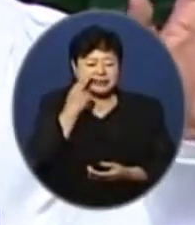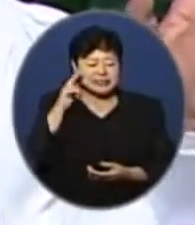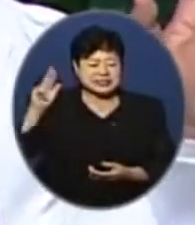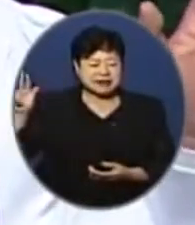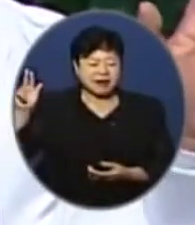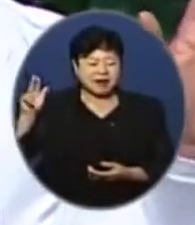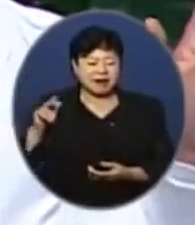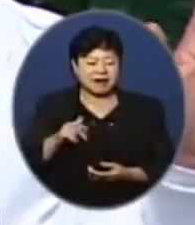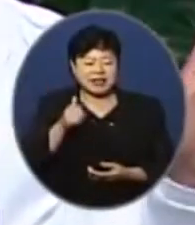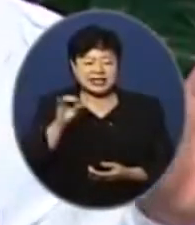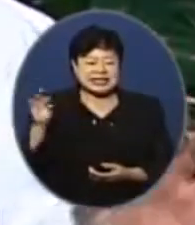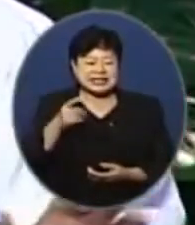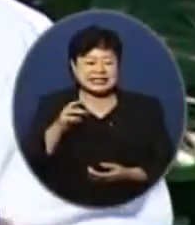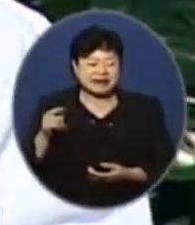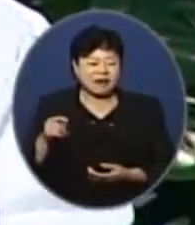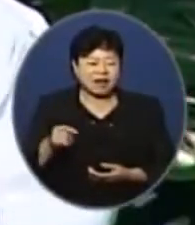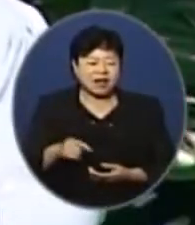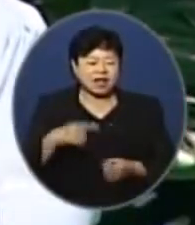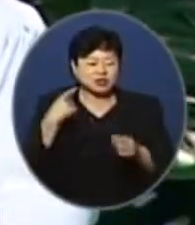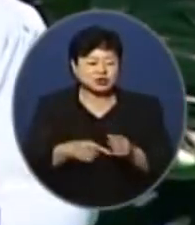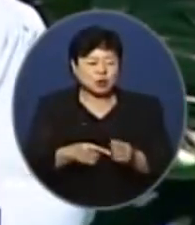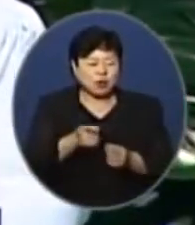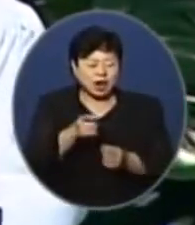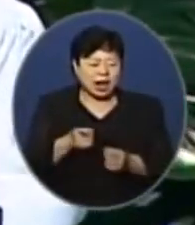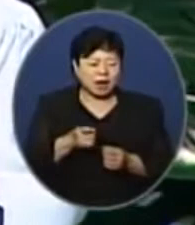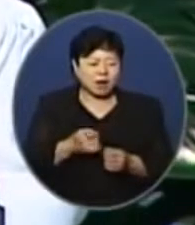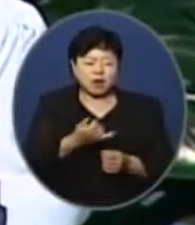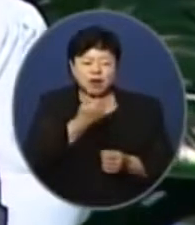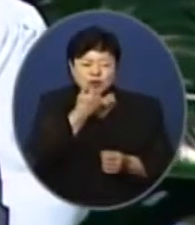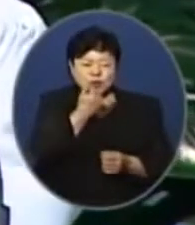총칼로 온 독일을 지배하면서